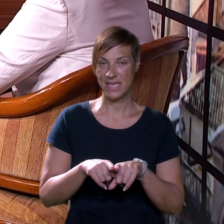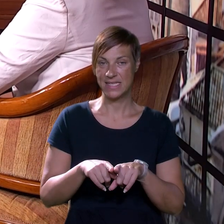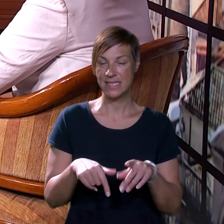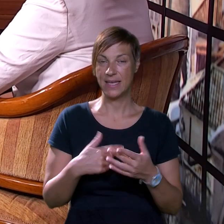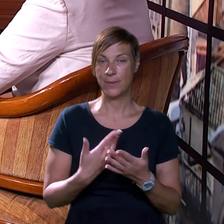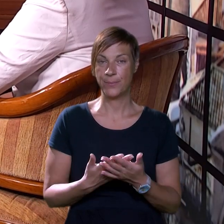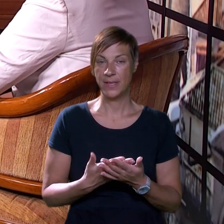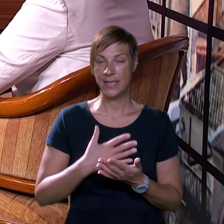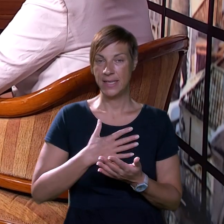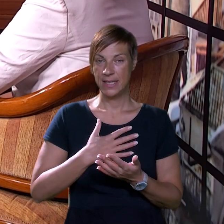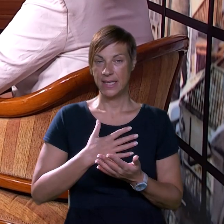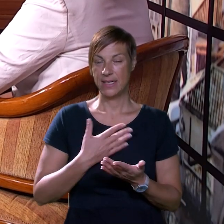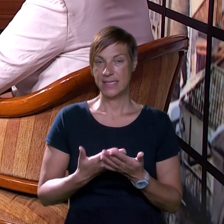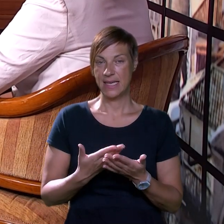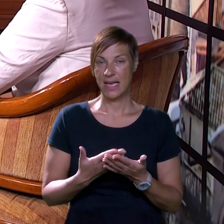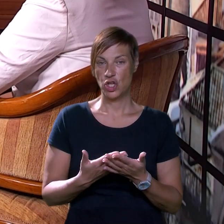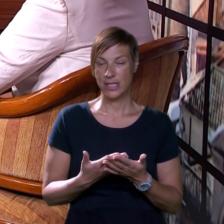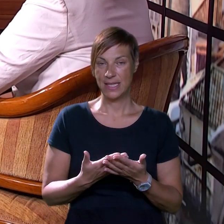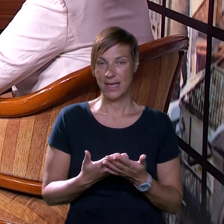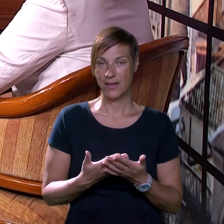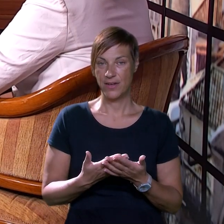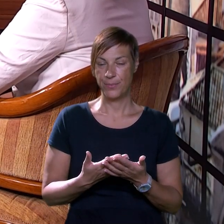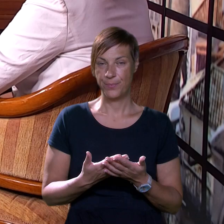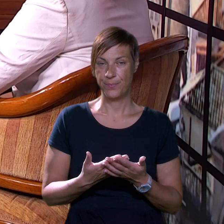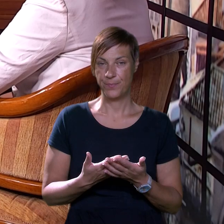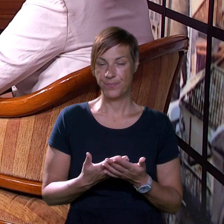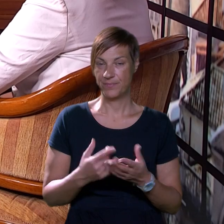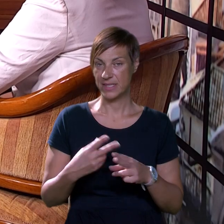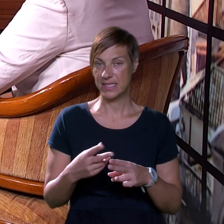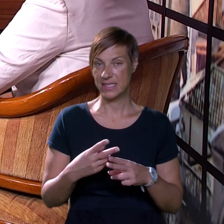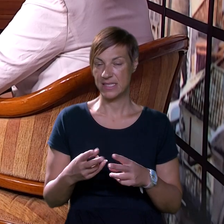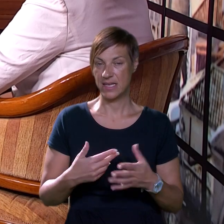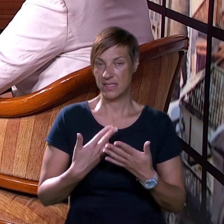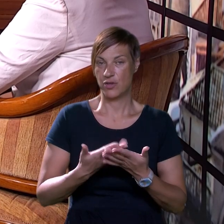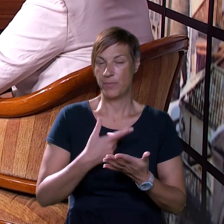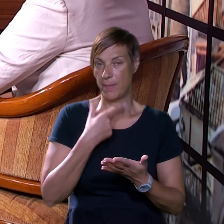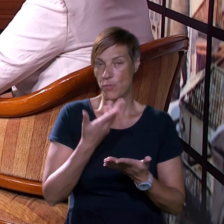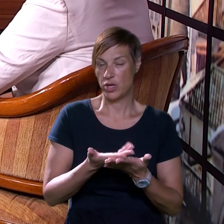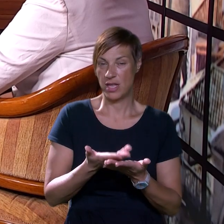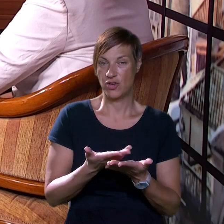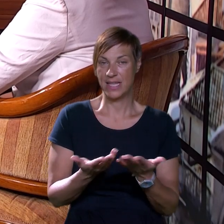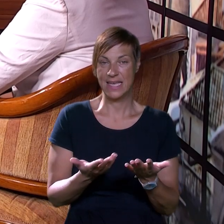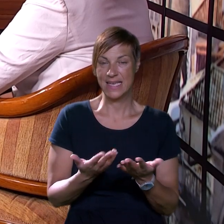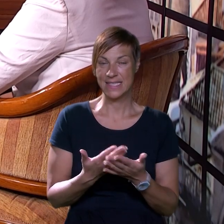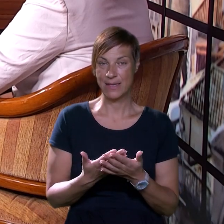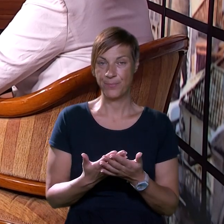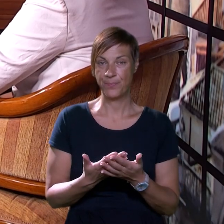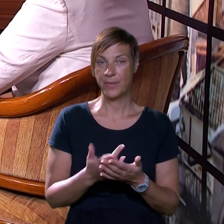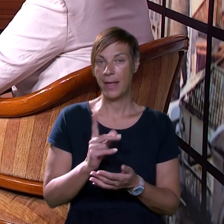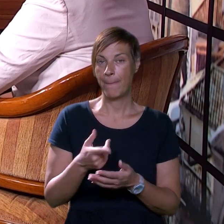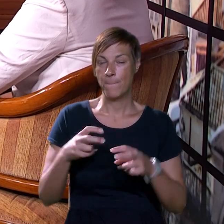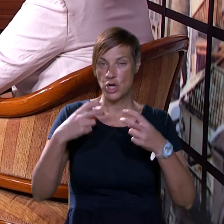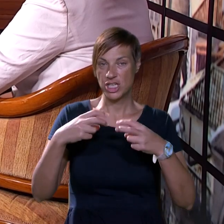više. I ja sam kao takva, Bog me s razlogom dao tu gdje jesam. I